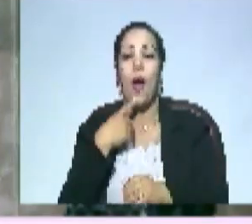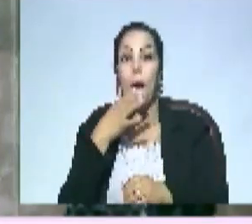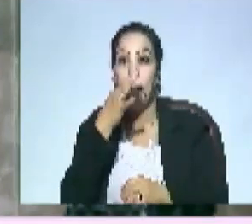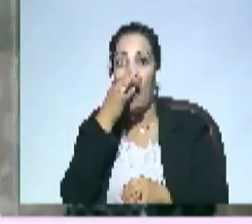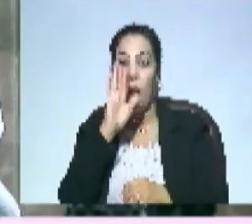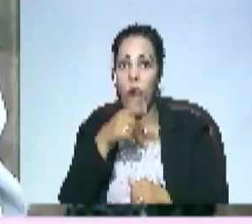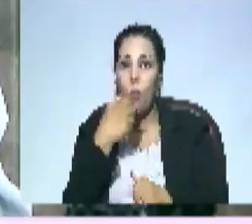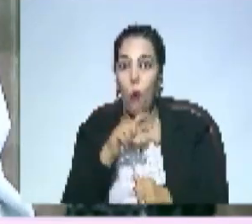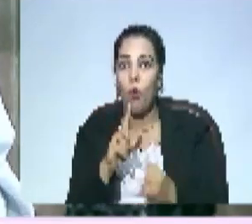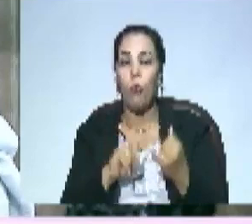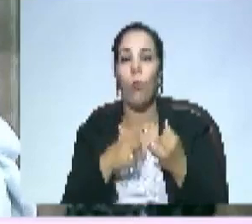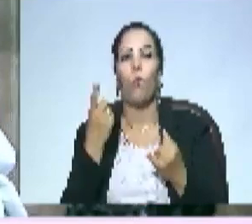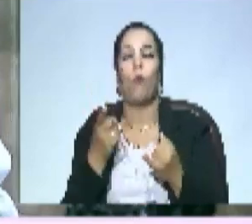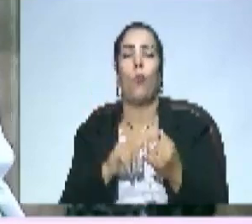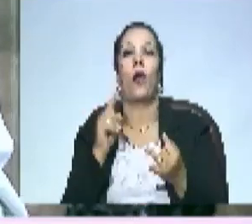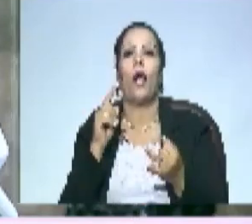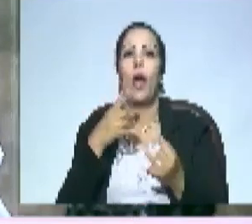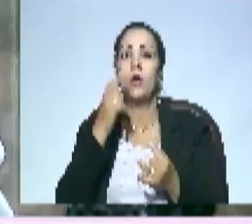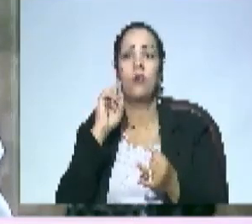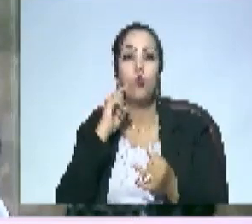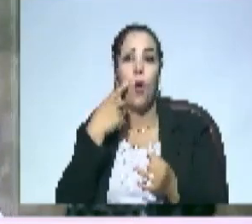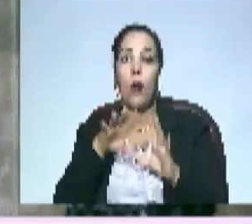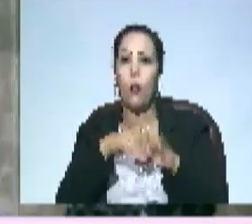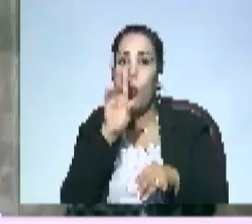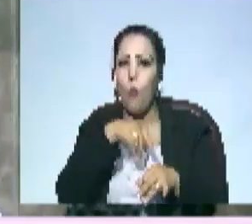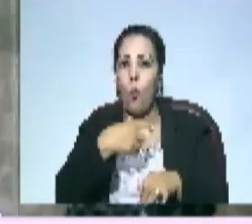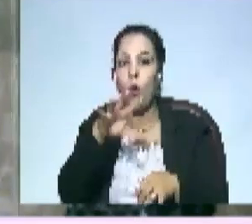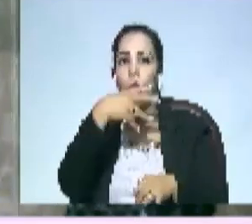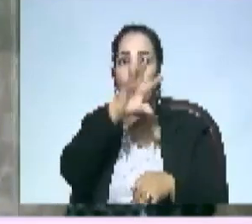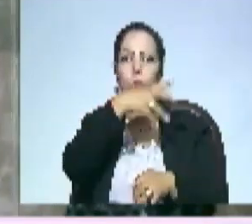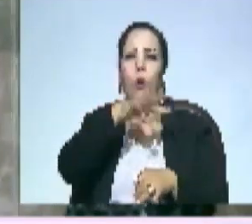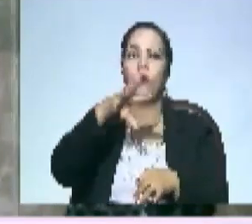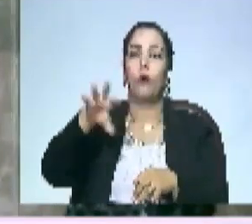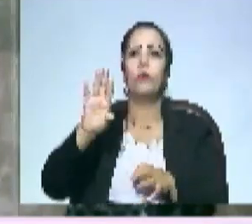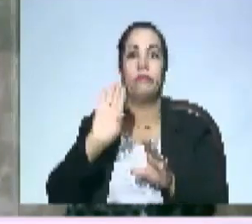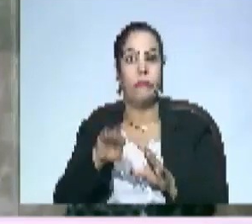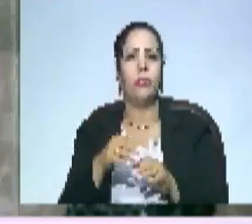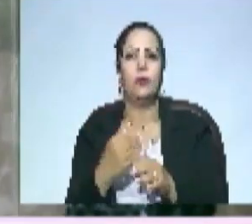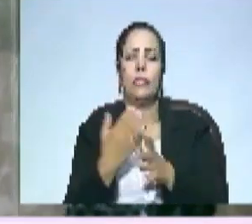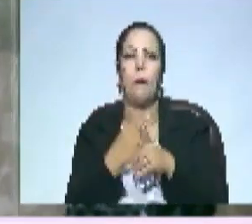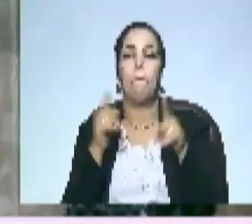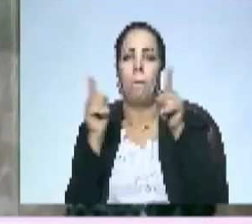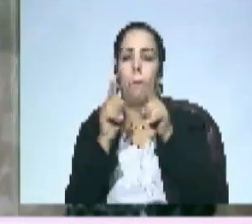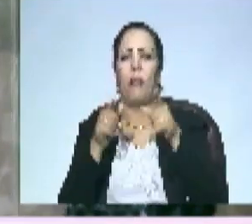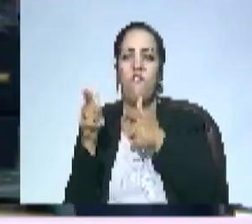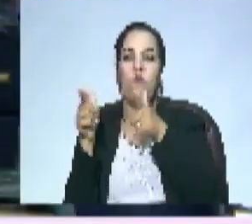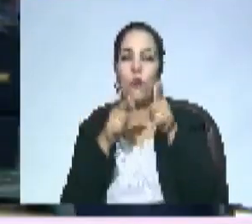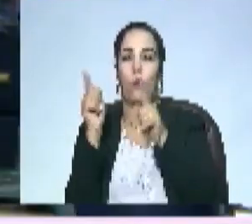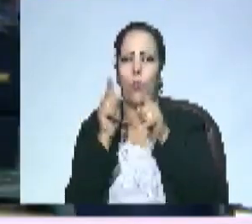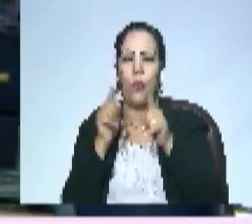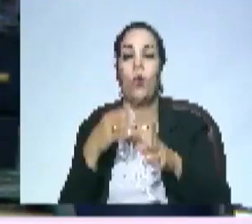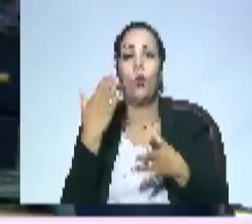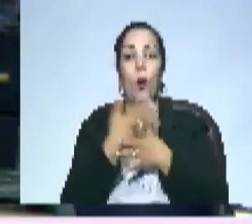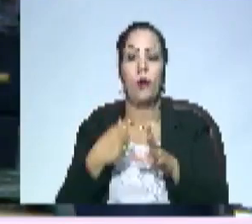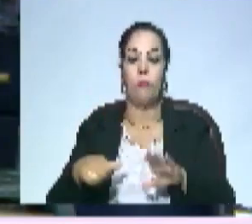لوحده هتلاقي الكنالوني الحلو لما نعمله لوحده كل حاجه لوحدها دلوقتي صوص الطماطم بتاعنا اللي